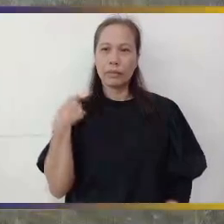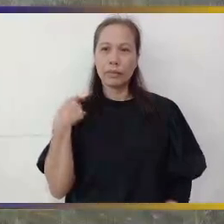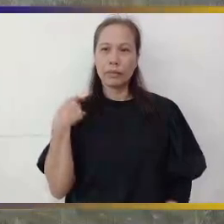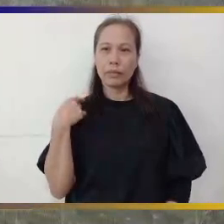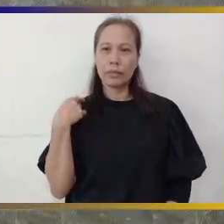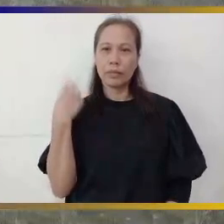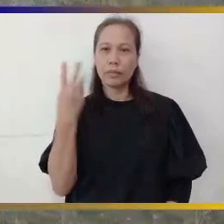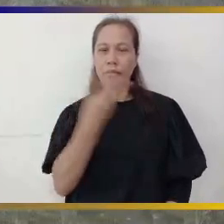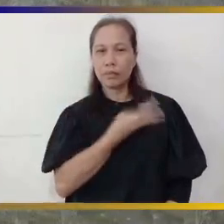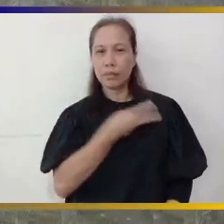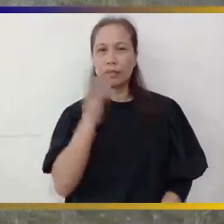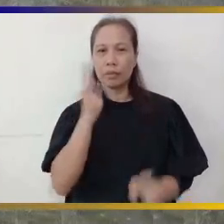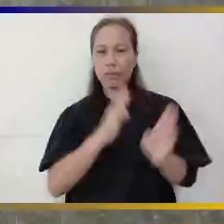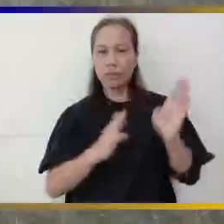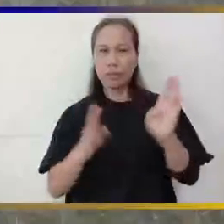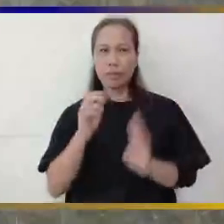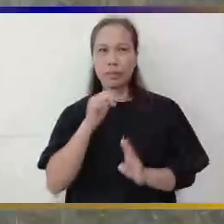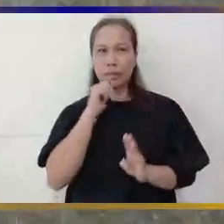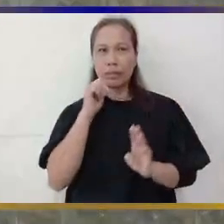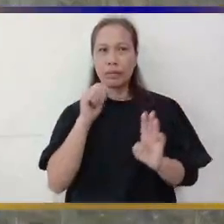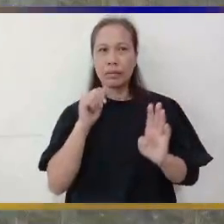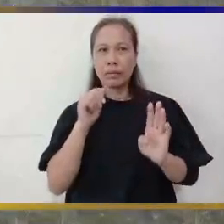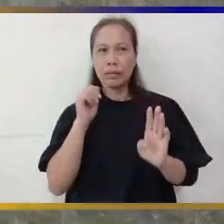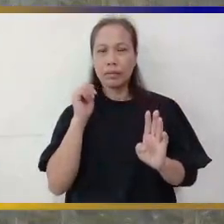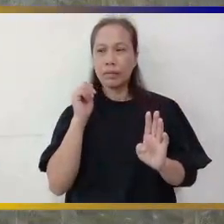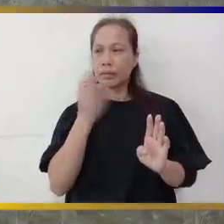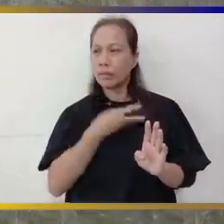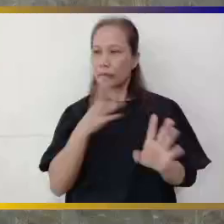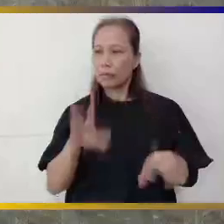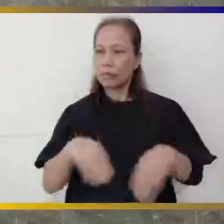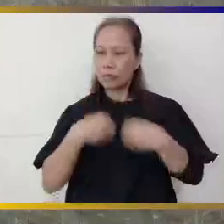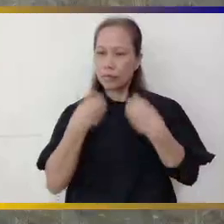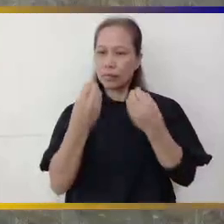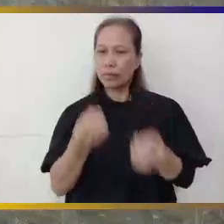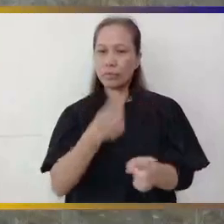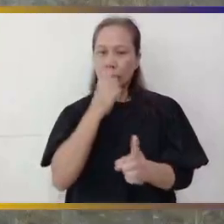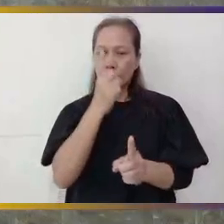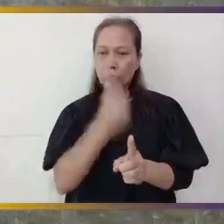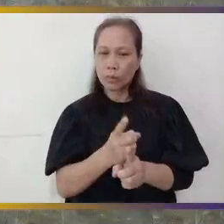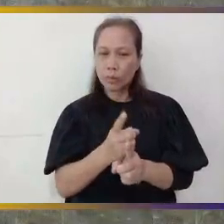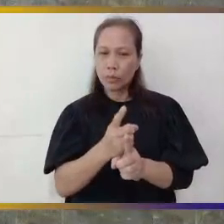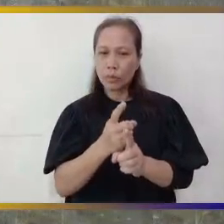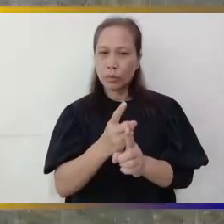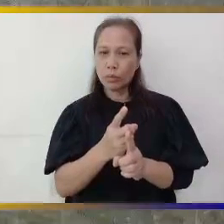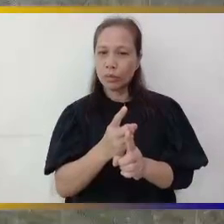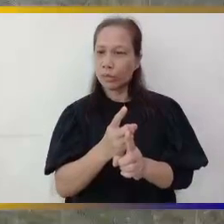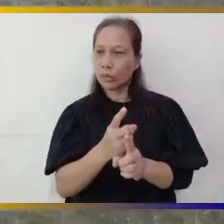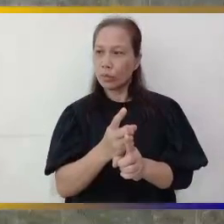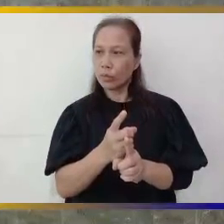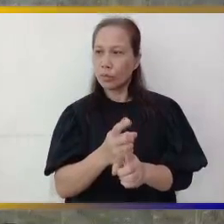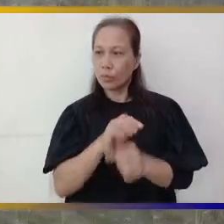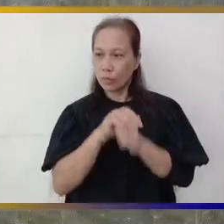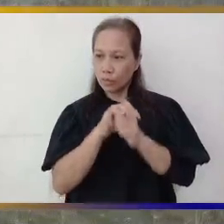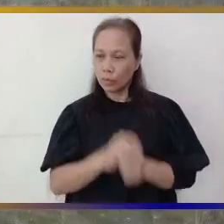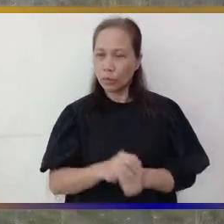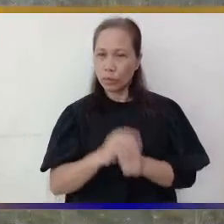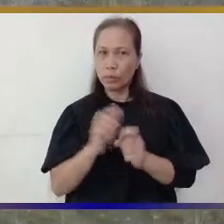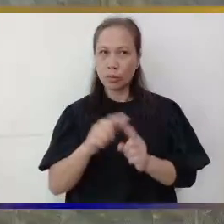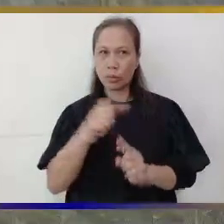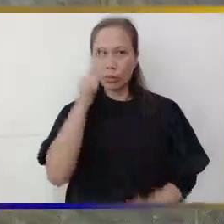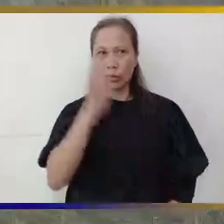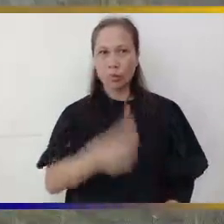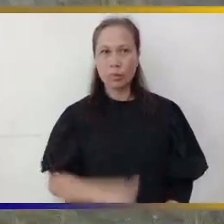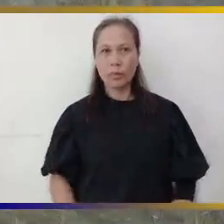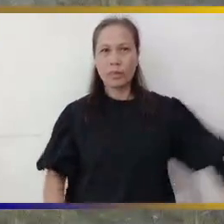maibibigay ang ang ang tamang respeto mo sa Diyos malaking problema ho yun mga kapatid nabibigay